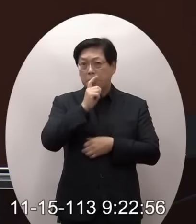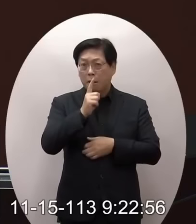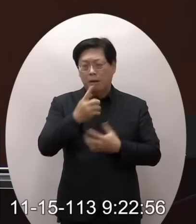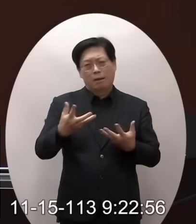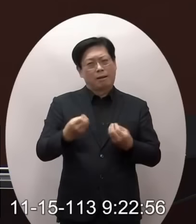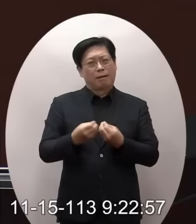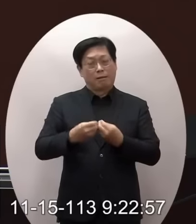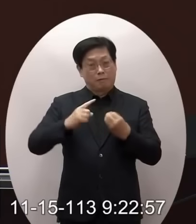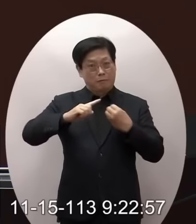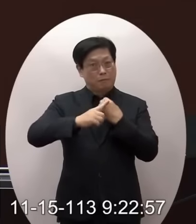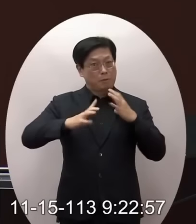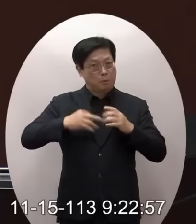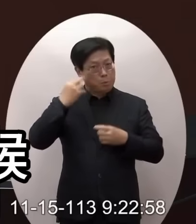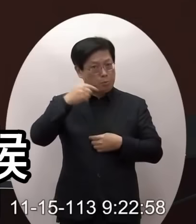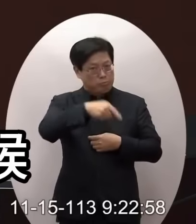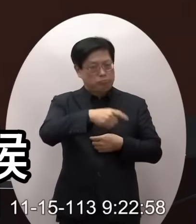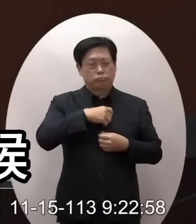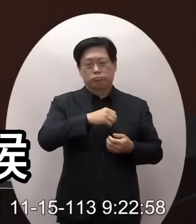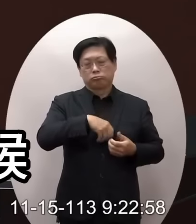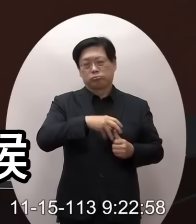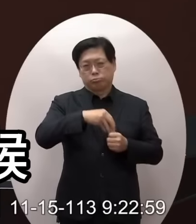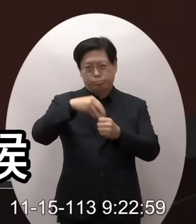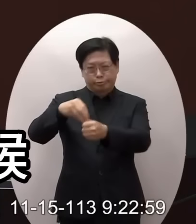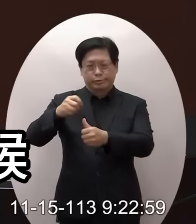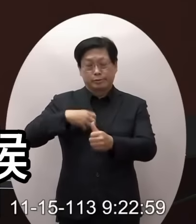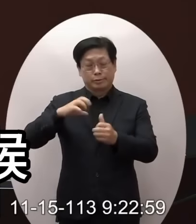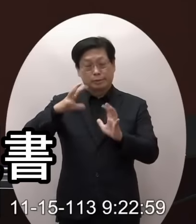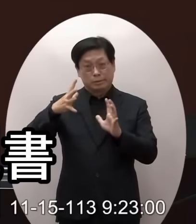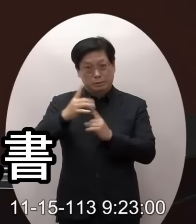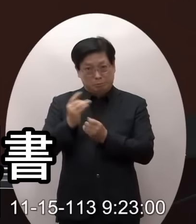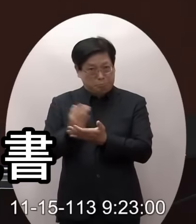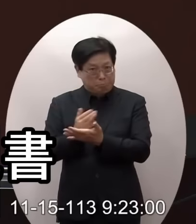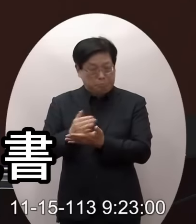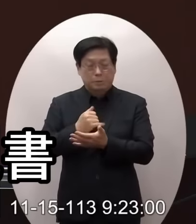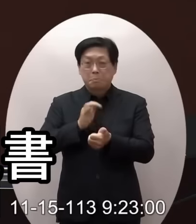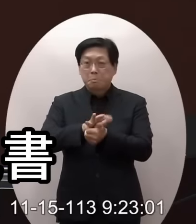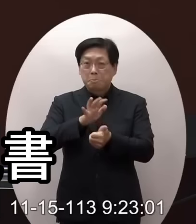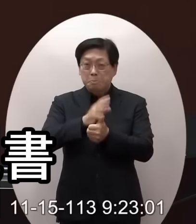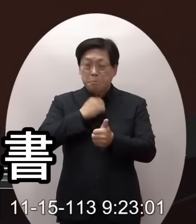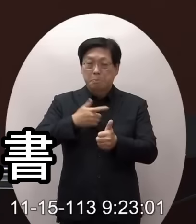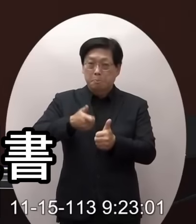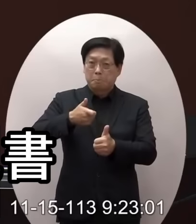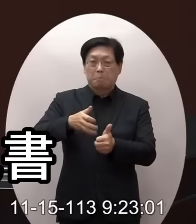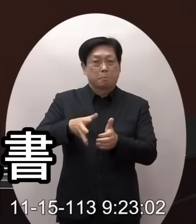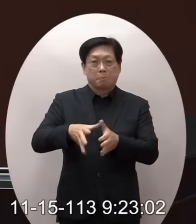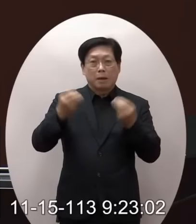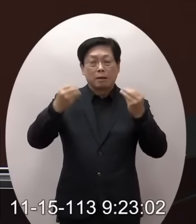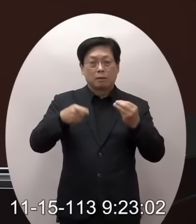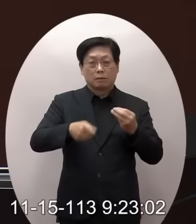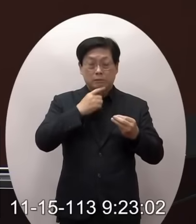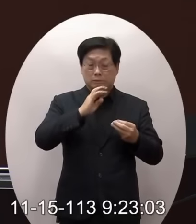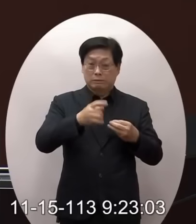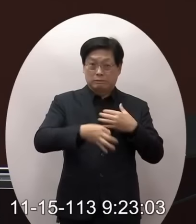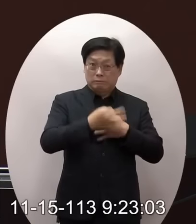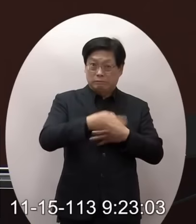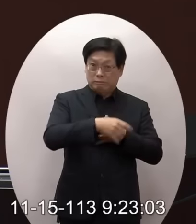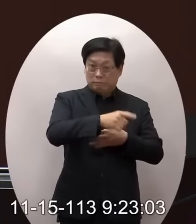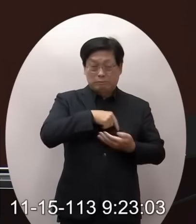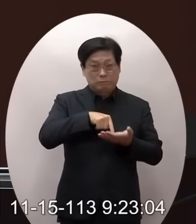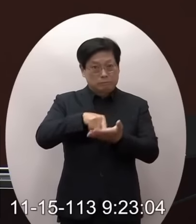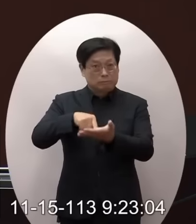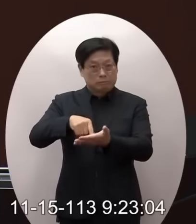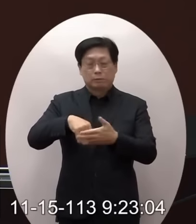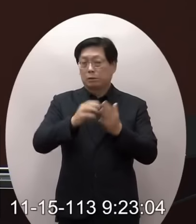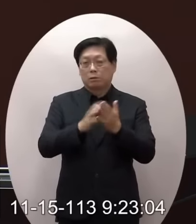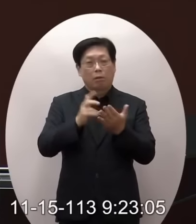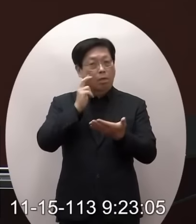定说被告要受精神鉴定，要想办法帮他逃死的时候，这些被害人家属写的意见书却没有人重视。